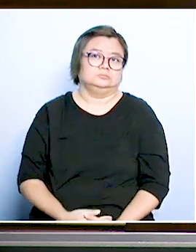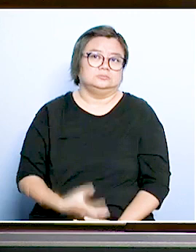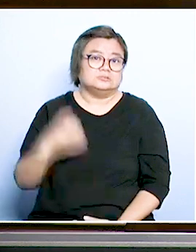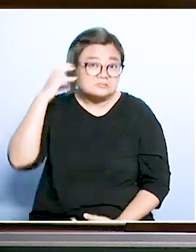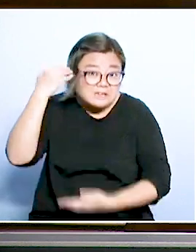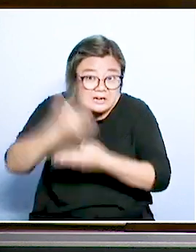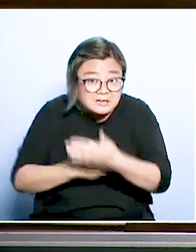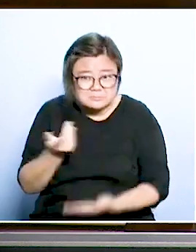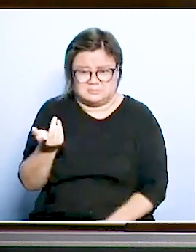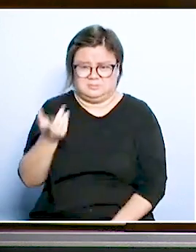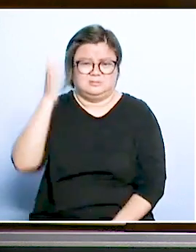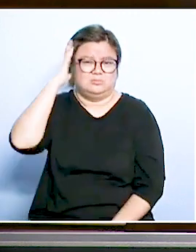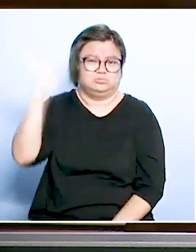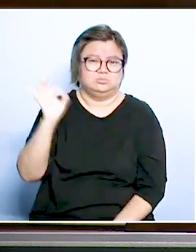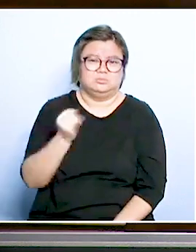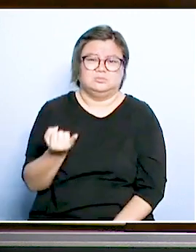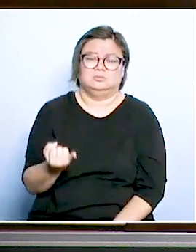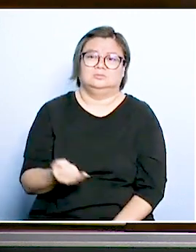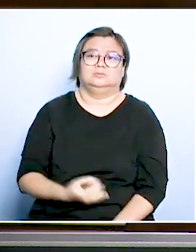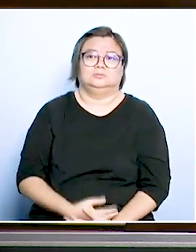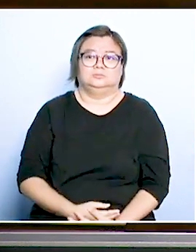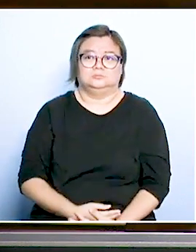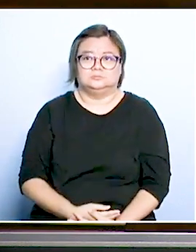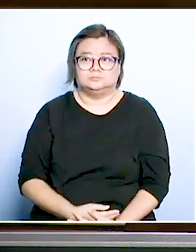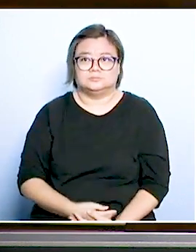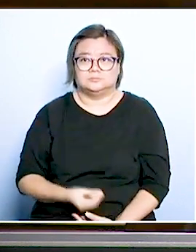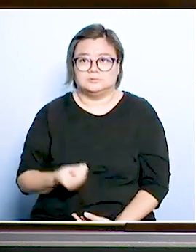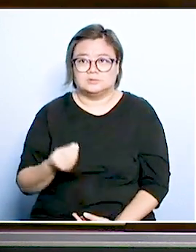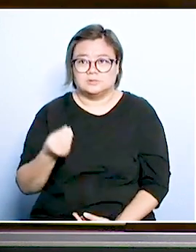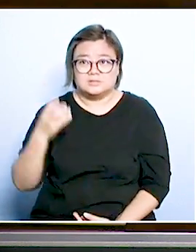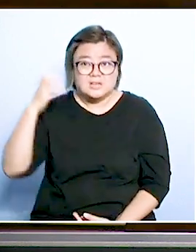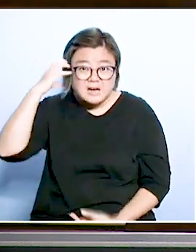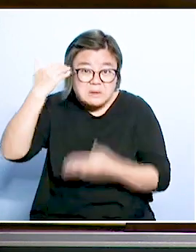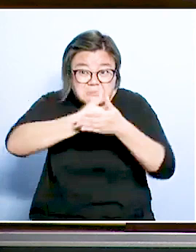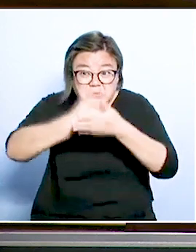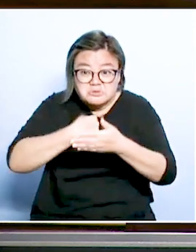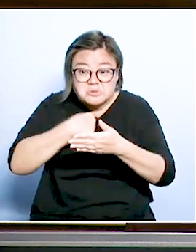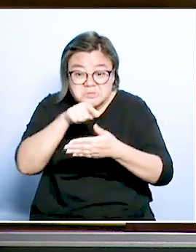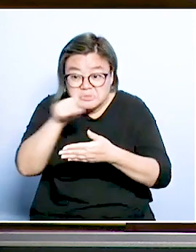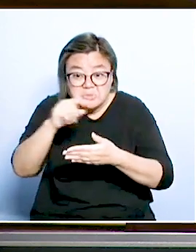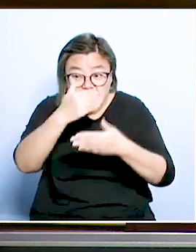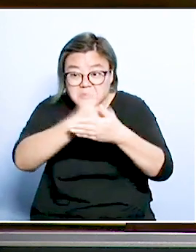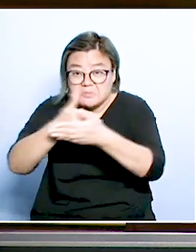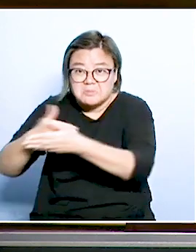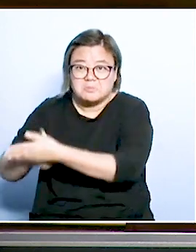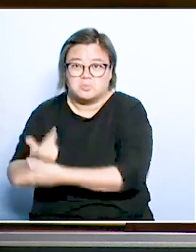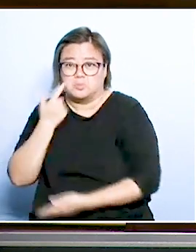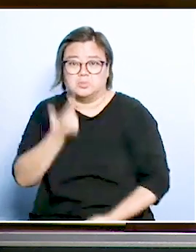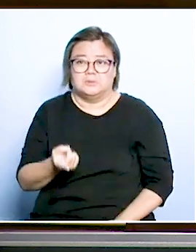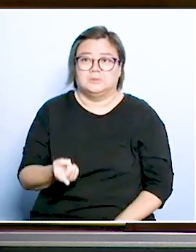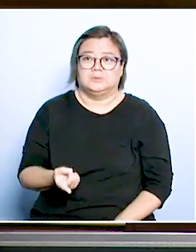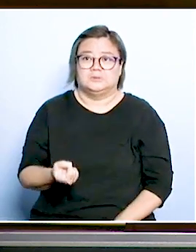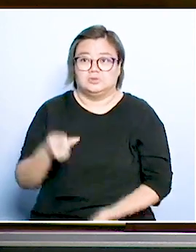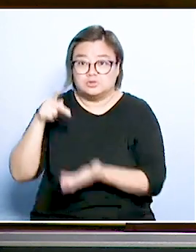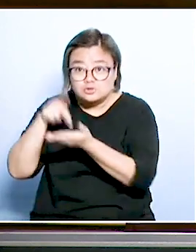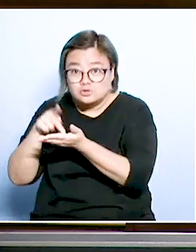救命鐘啊，眼鏡啊，去租劏房同埋床位嗰啲上期按金啊！你